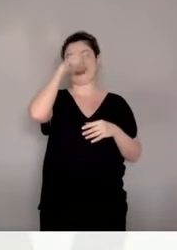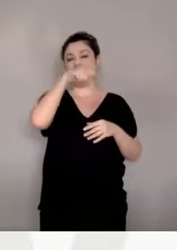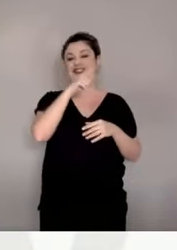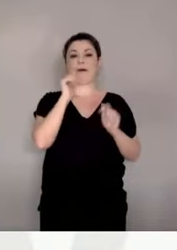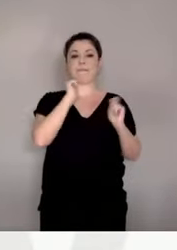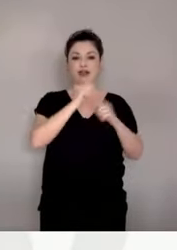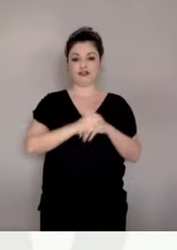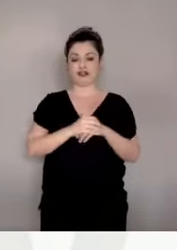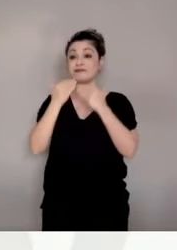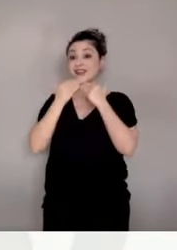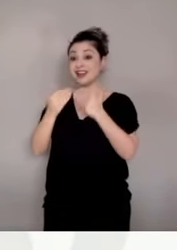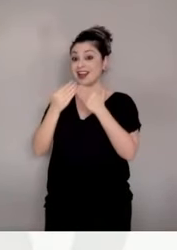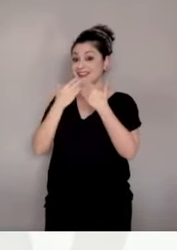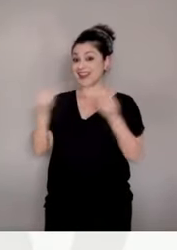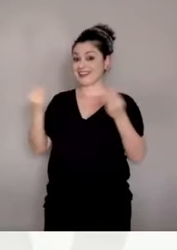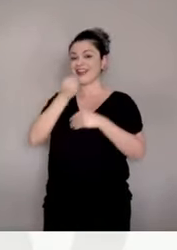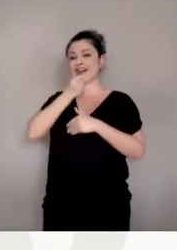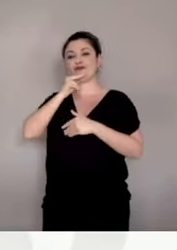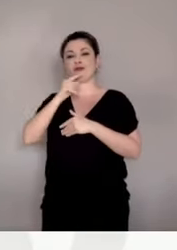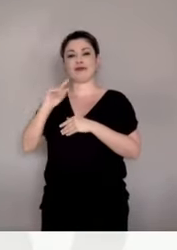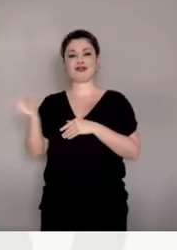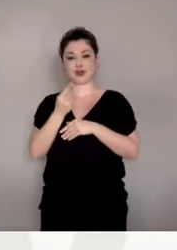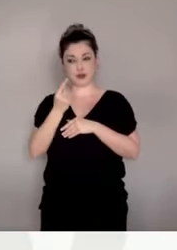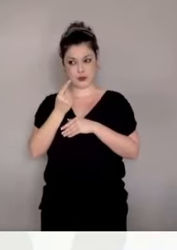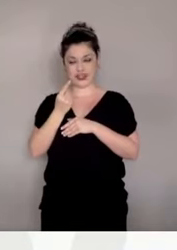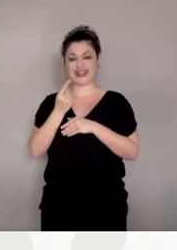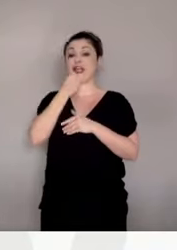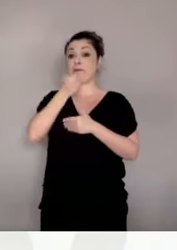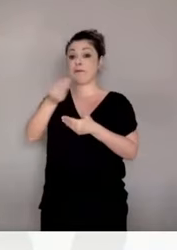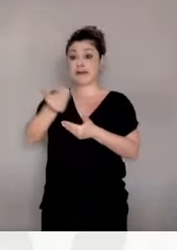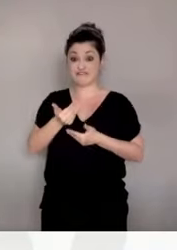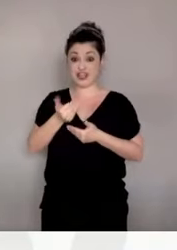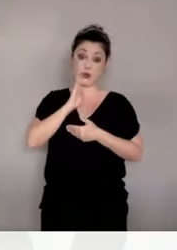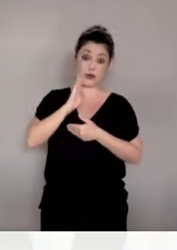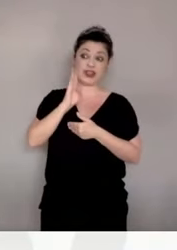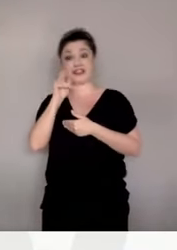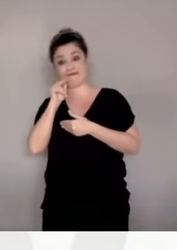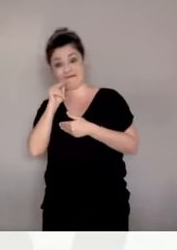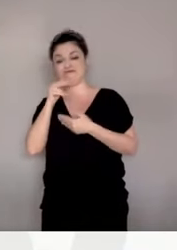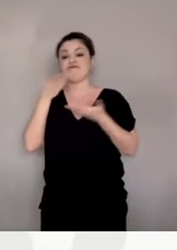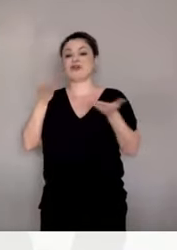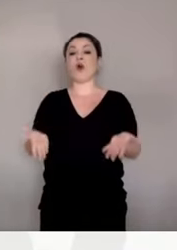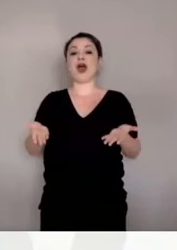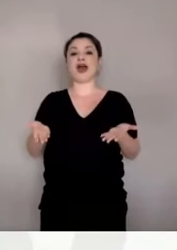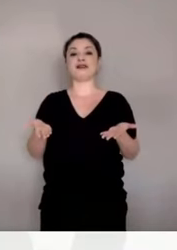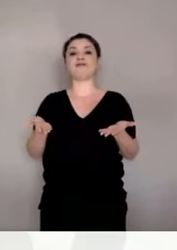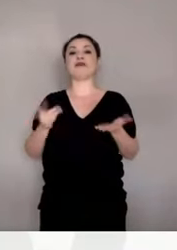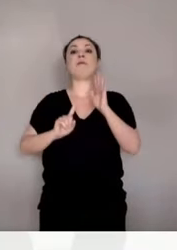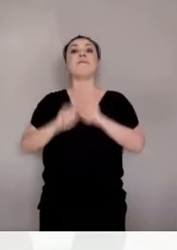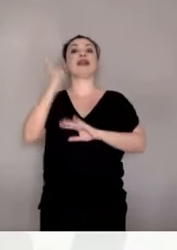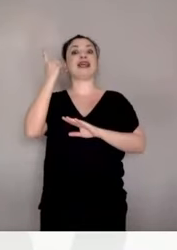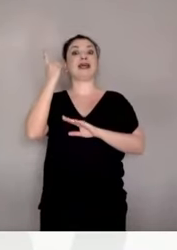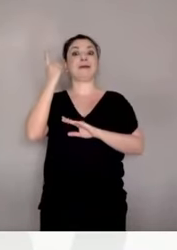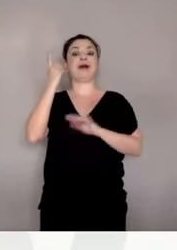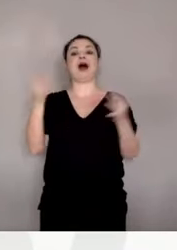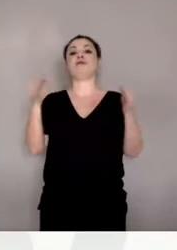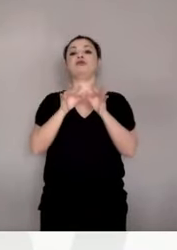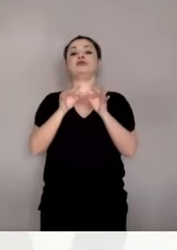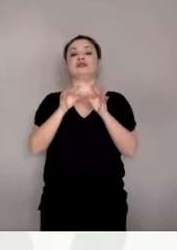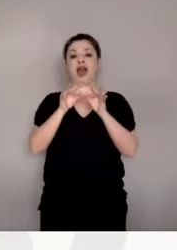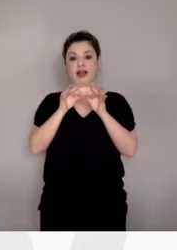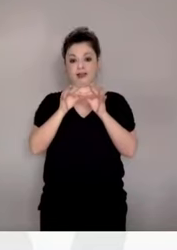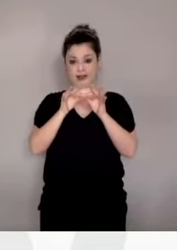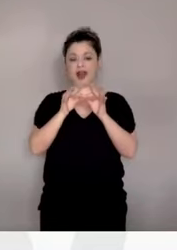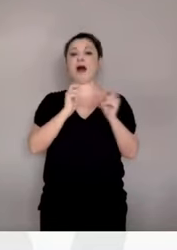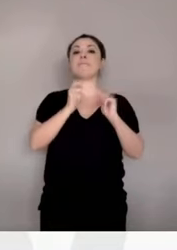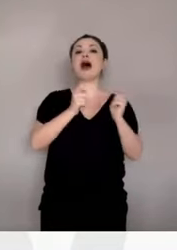Grazie molto e buon pomeriggio a tutti, a tutte, benvenute e benvenuti a questa prima puntata delle Padova